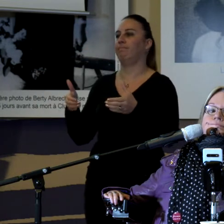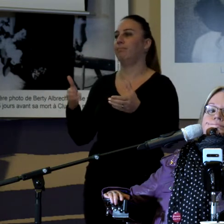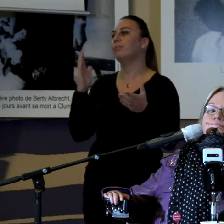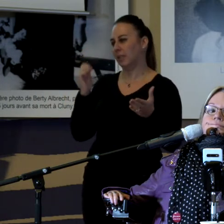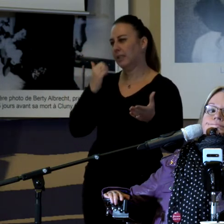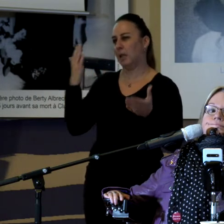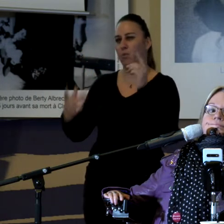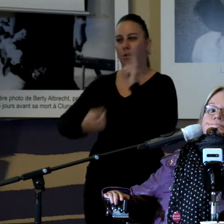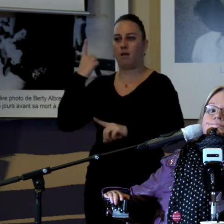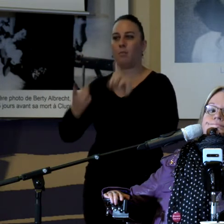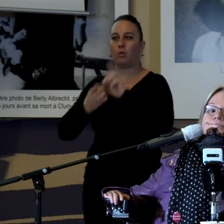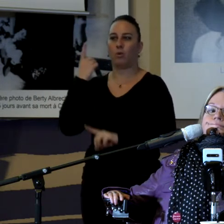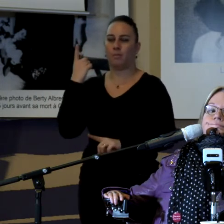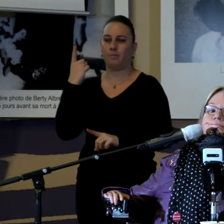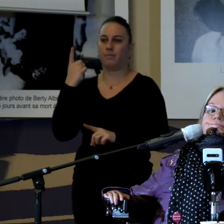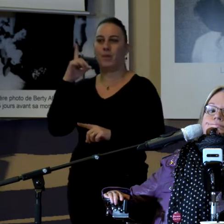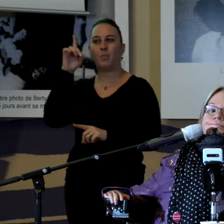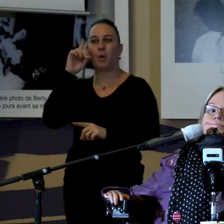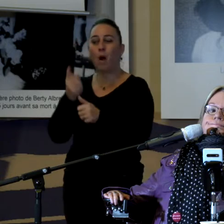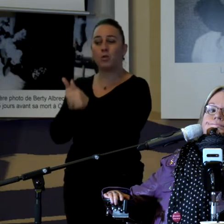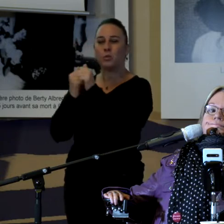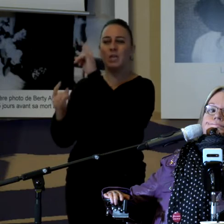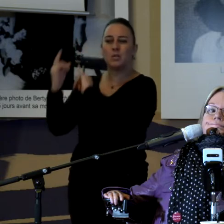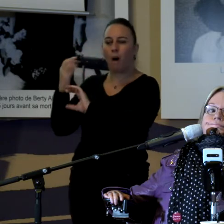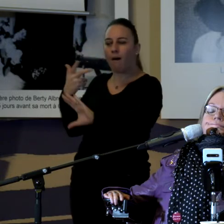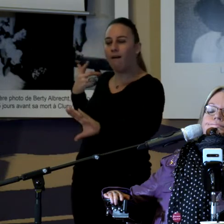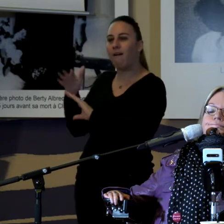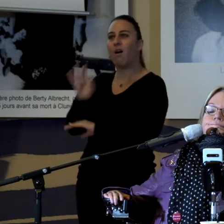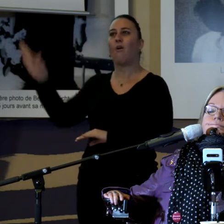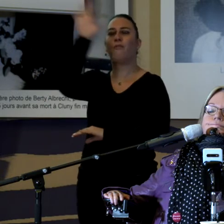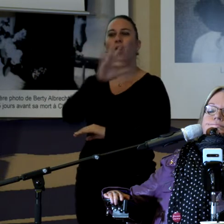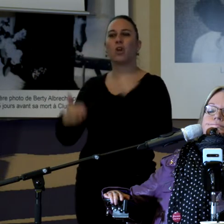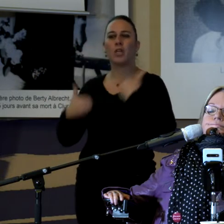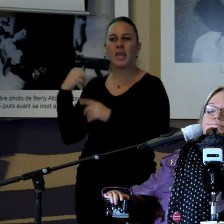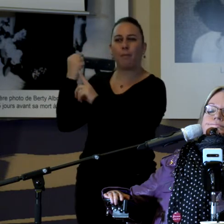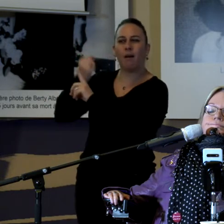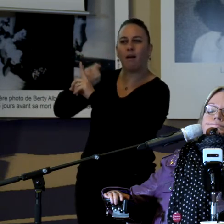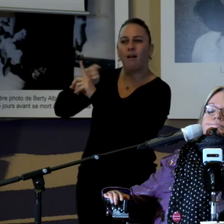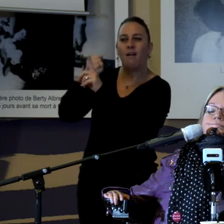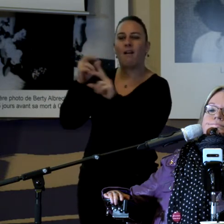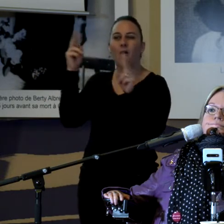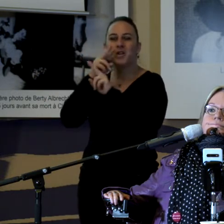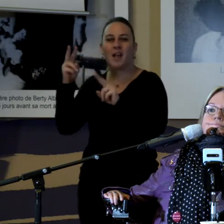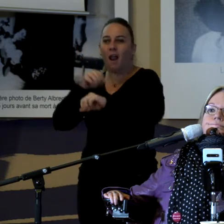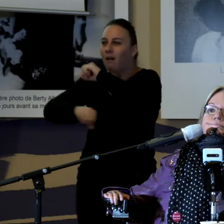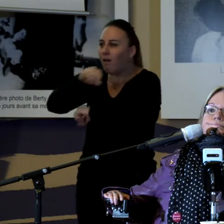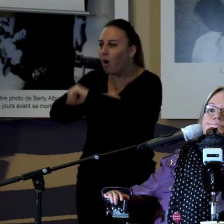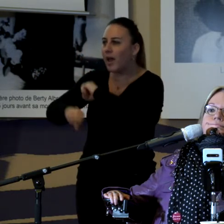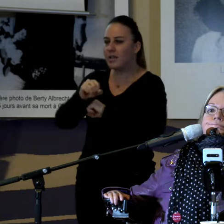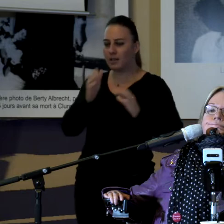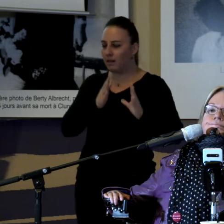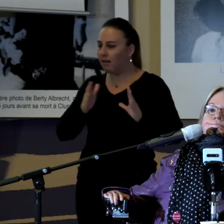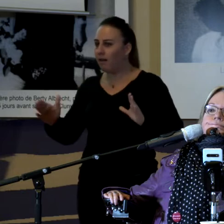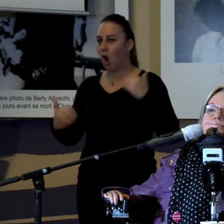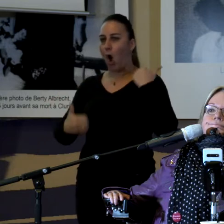chose de très important parce que historiquement en France, les luttes handicapées, elles se sont souvent structurées par type